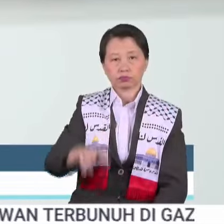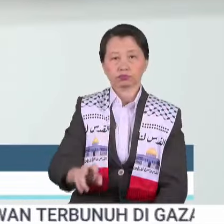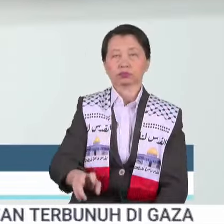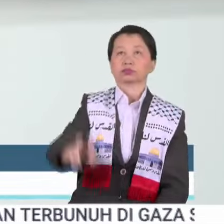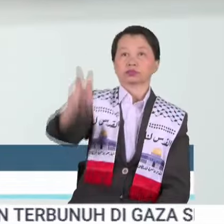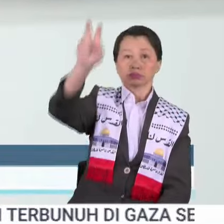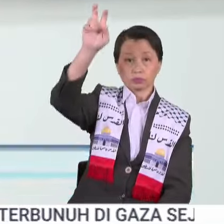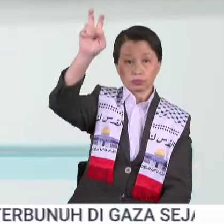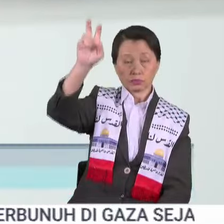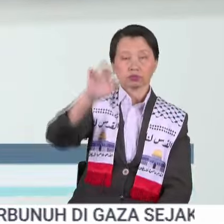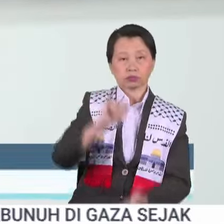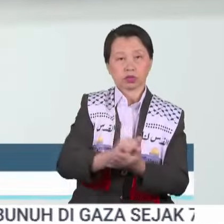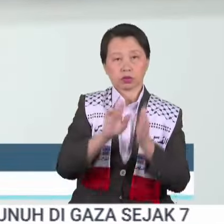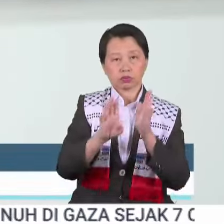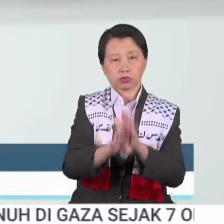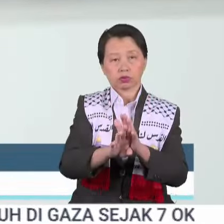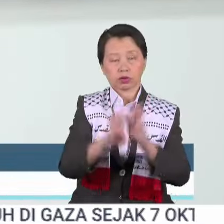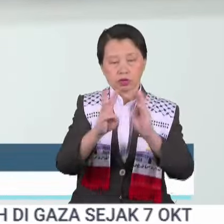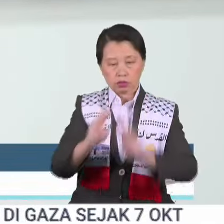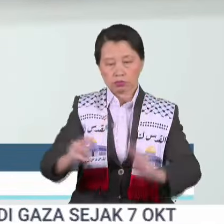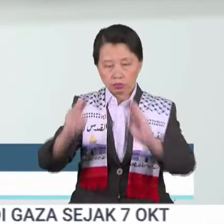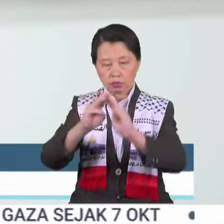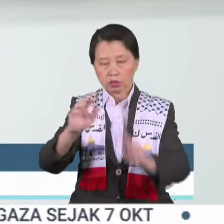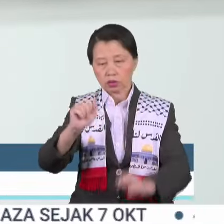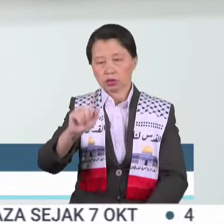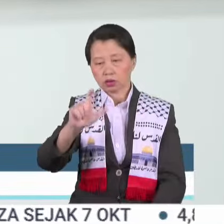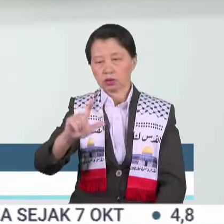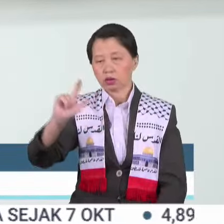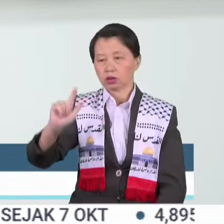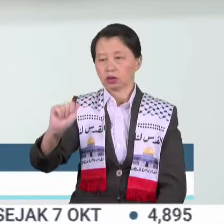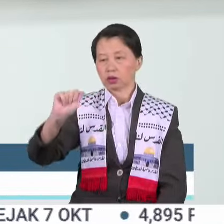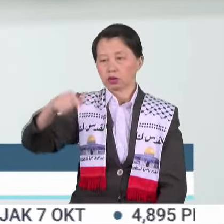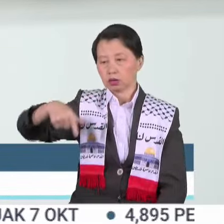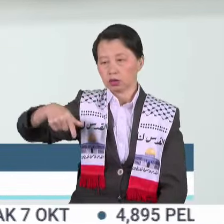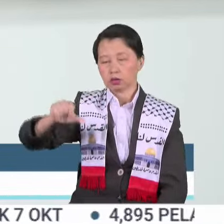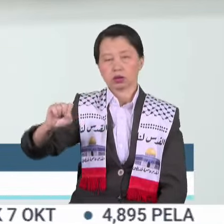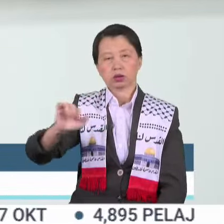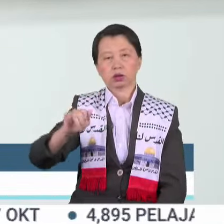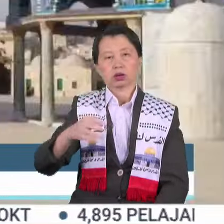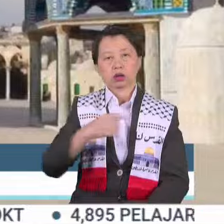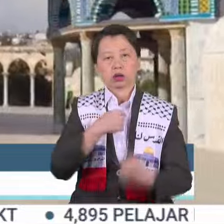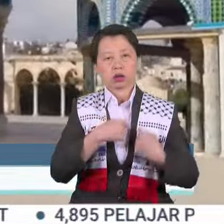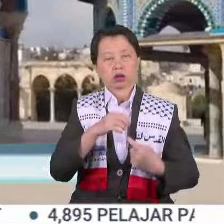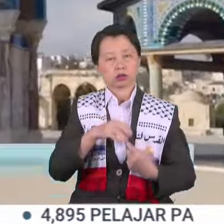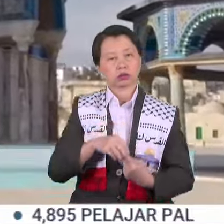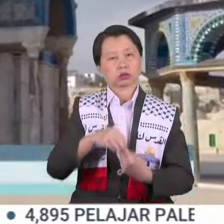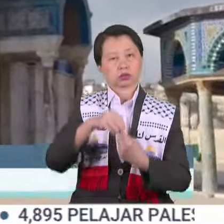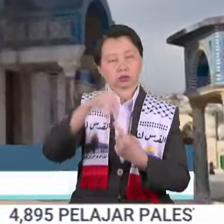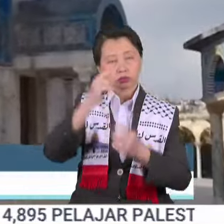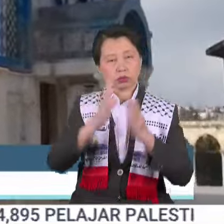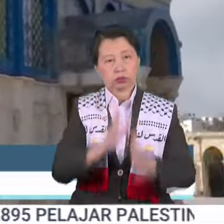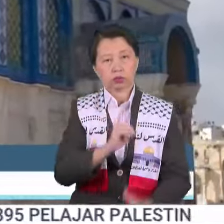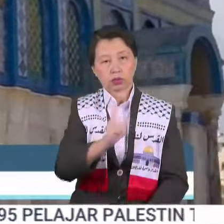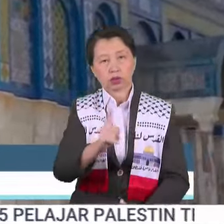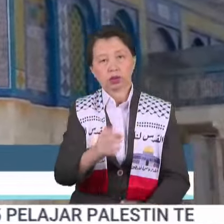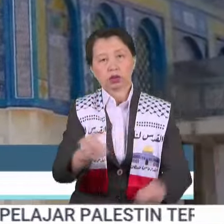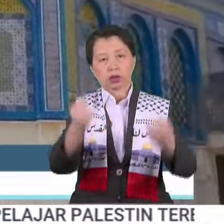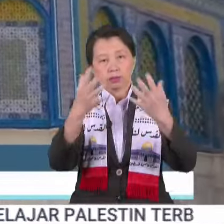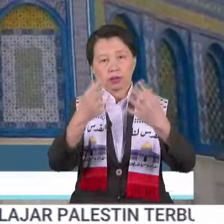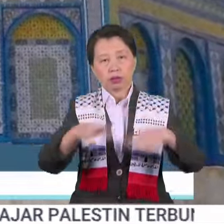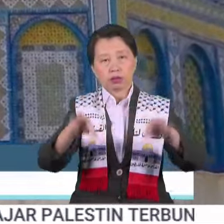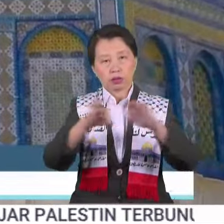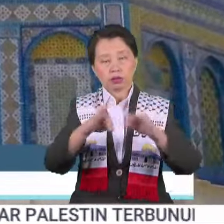membuktikan bahawa Masjid Al-Aqsa mempunyai satu tempat yang khusus di hati dan jiwa umat Islam. Di mana banyak peristiwa yang berkaitan